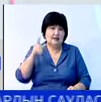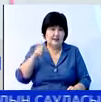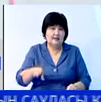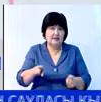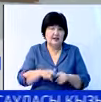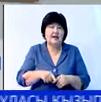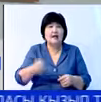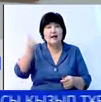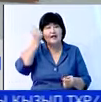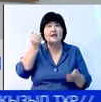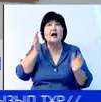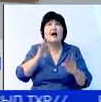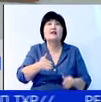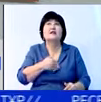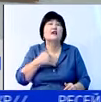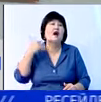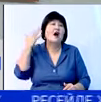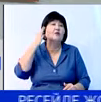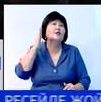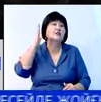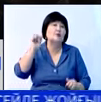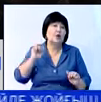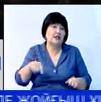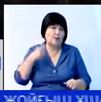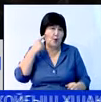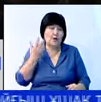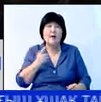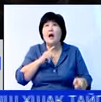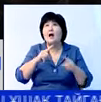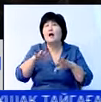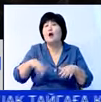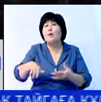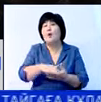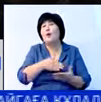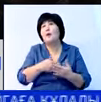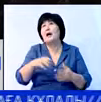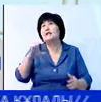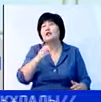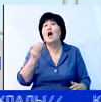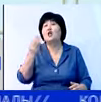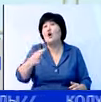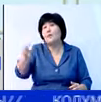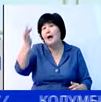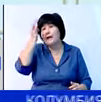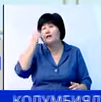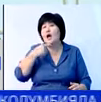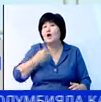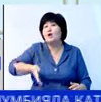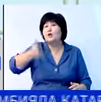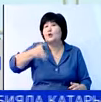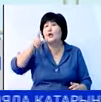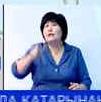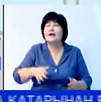ізімізді қалдырсақ деп армандаса болады деп ойлаймын. Конференцияда қоғам қараткері Сейілбек Шоқамановты еске алып сөз сөйлеген